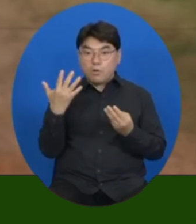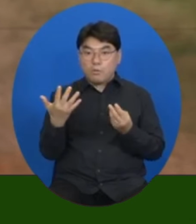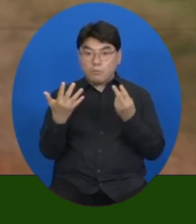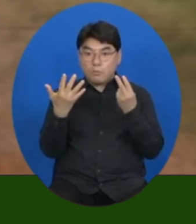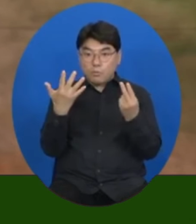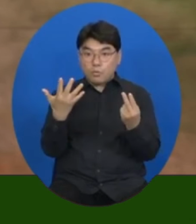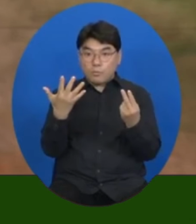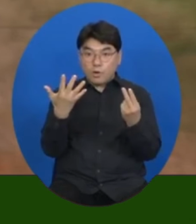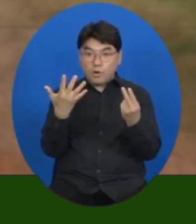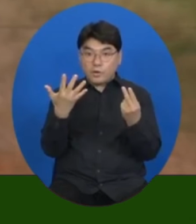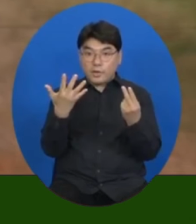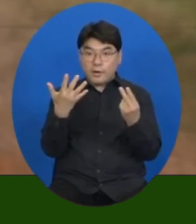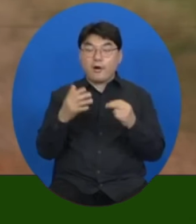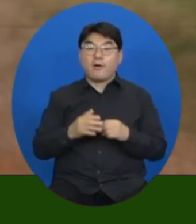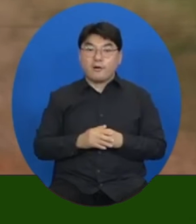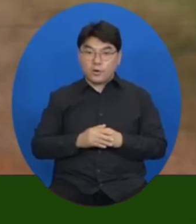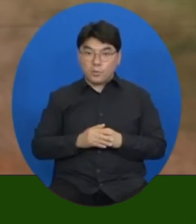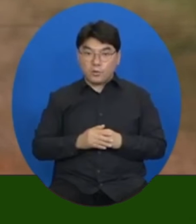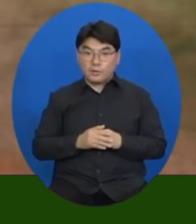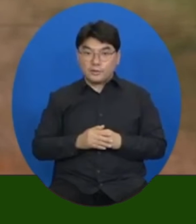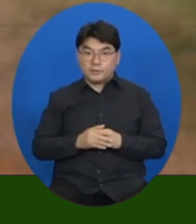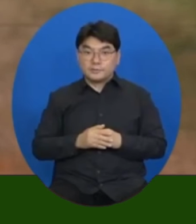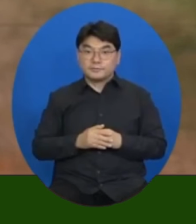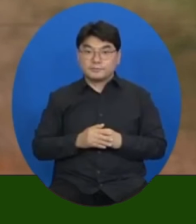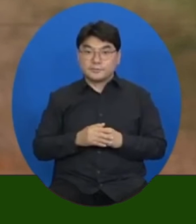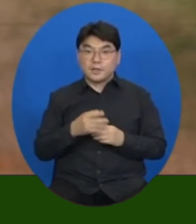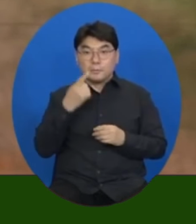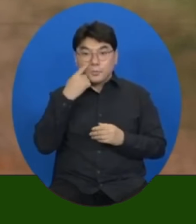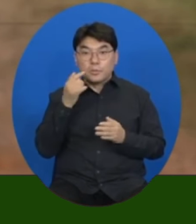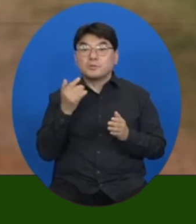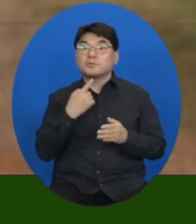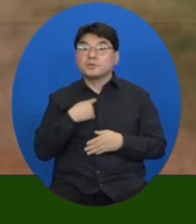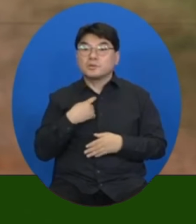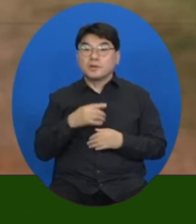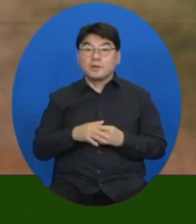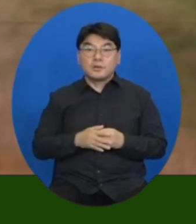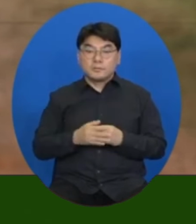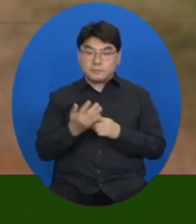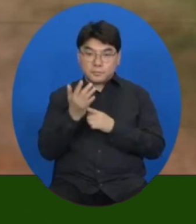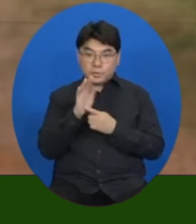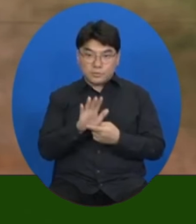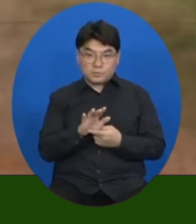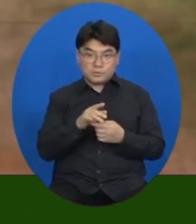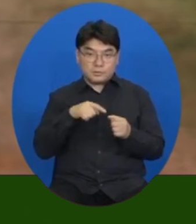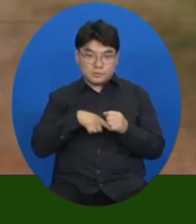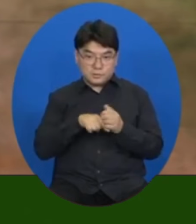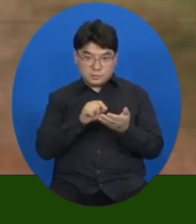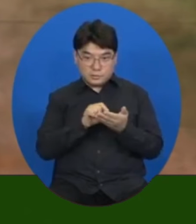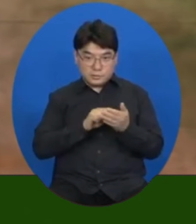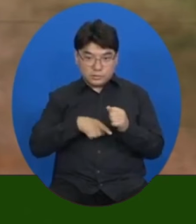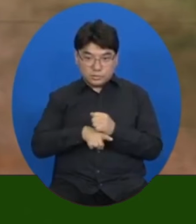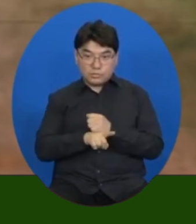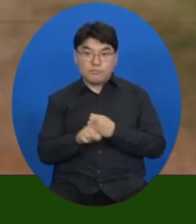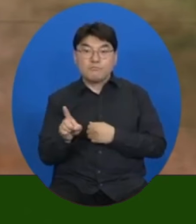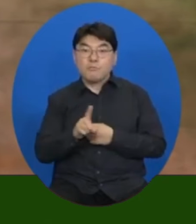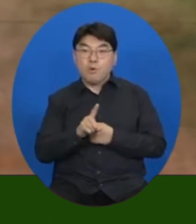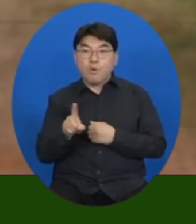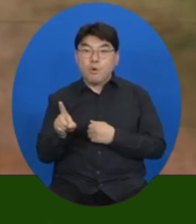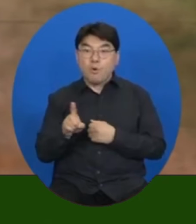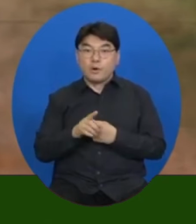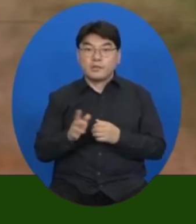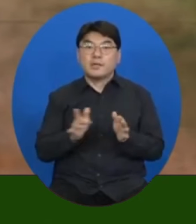천이었다 이런 표현이 나오잖아요 지금 왜이 표현을지 아십니까 예수님이